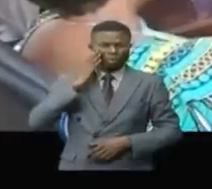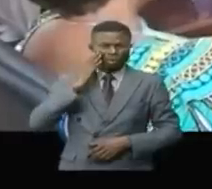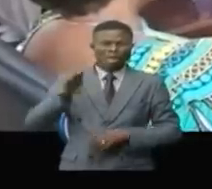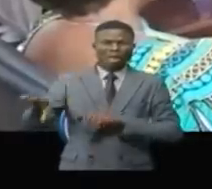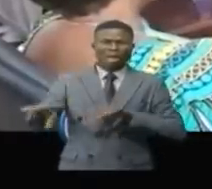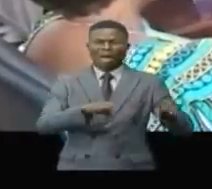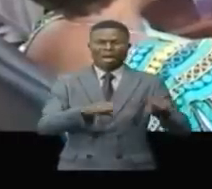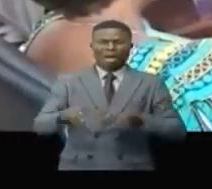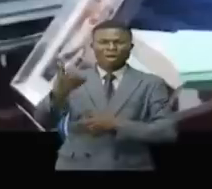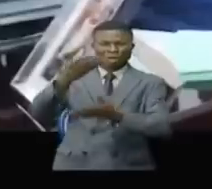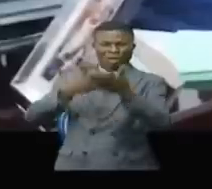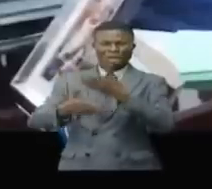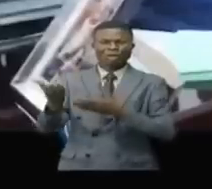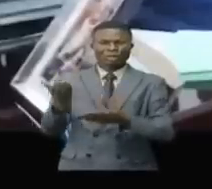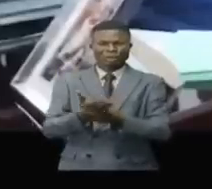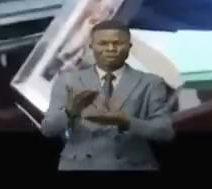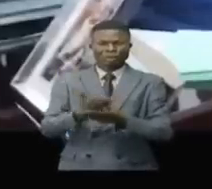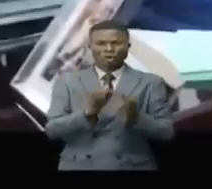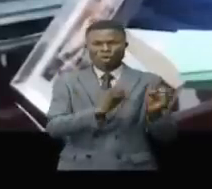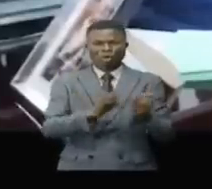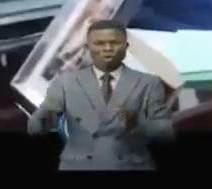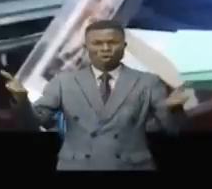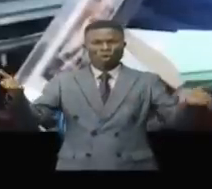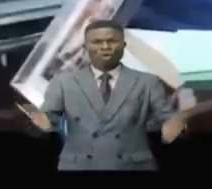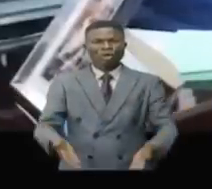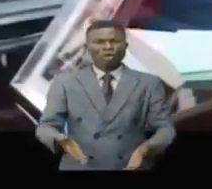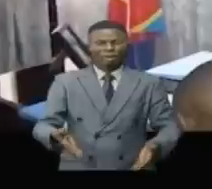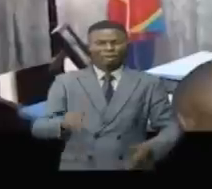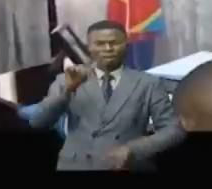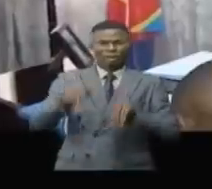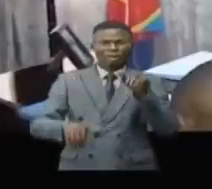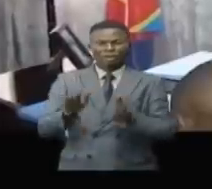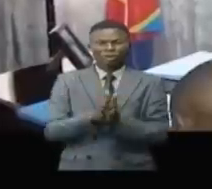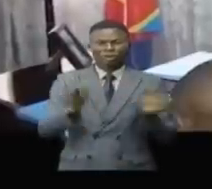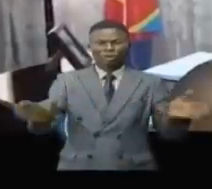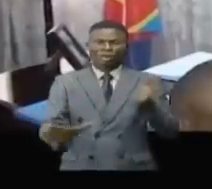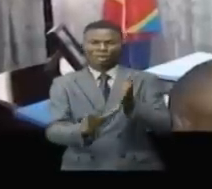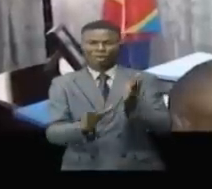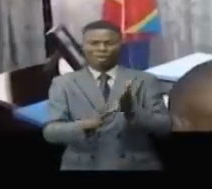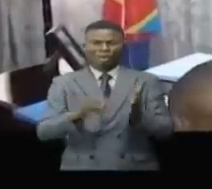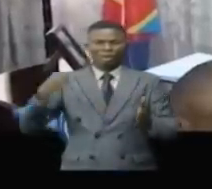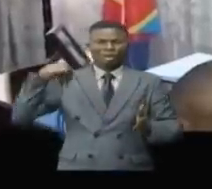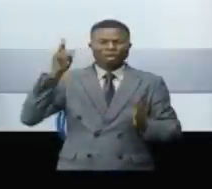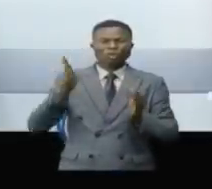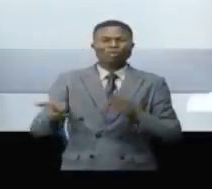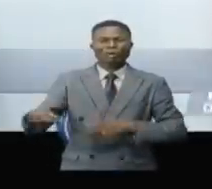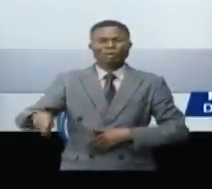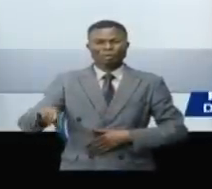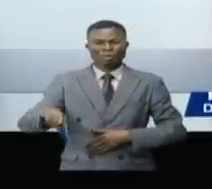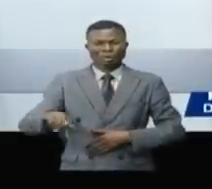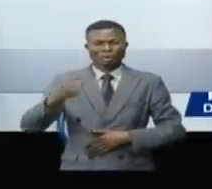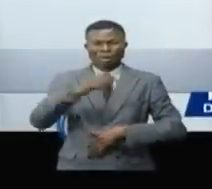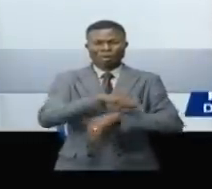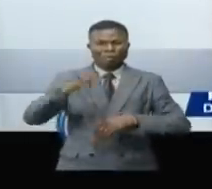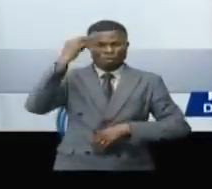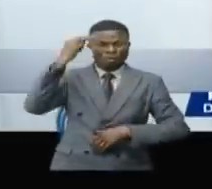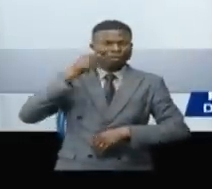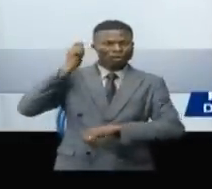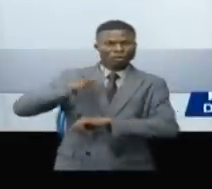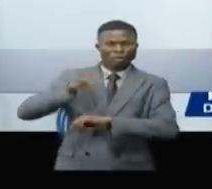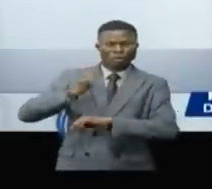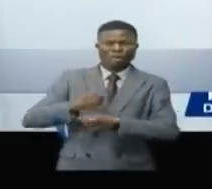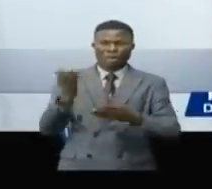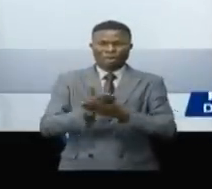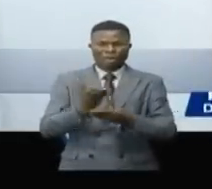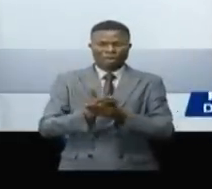de remise et reprise organisée en présence du secrétaire général adjoint du gouvernement provincial. Pour le ministère de la Justice, les